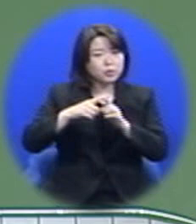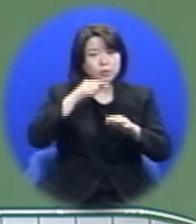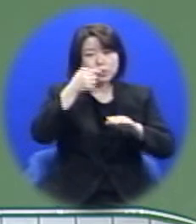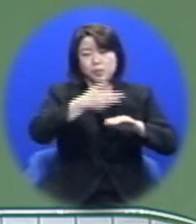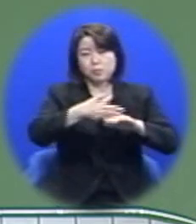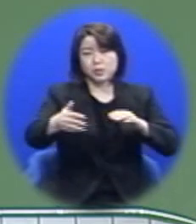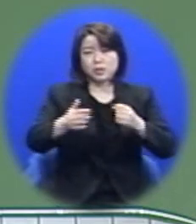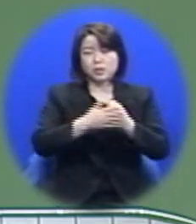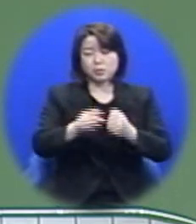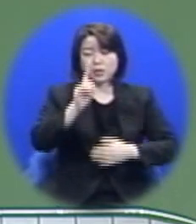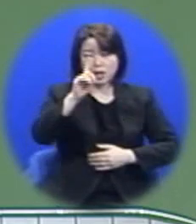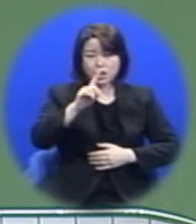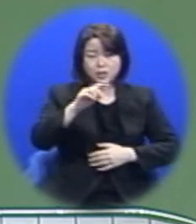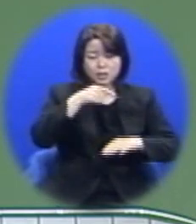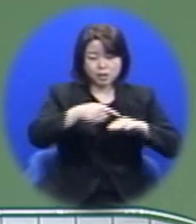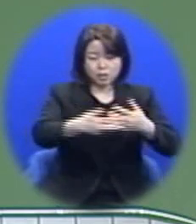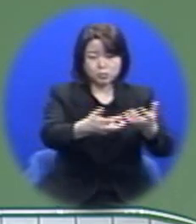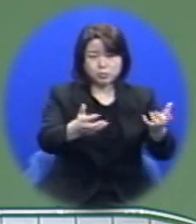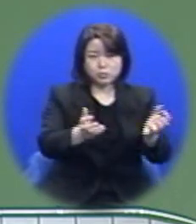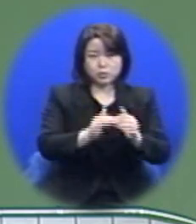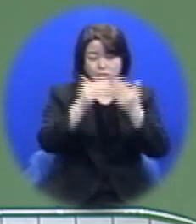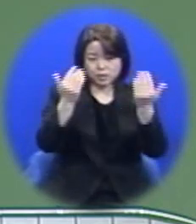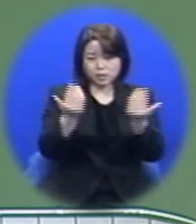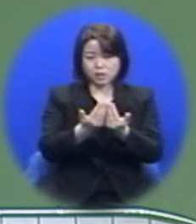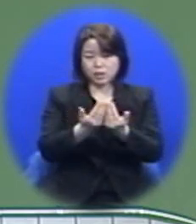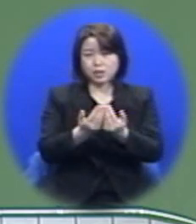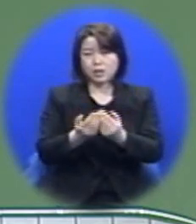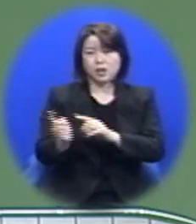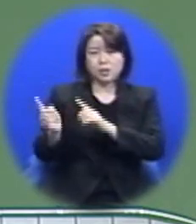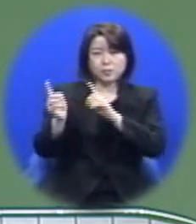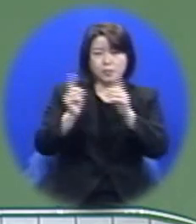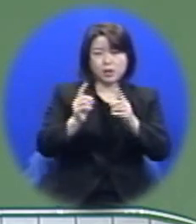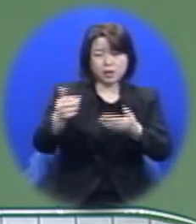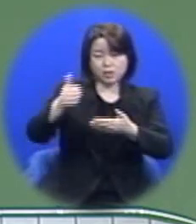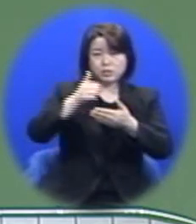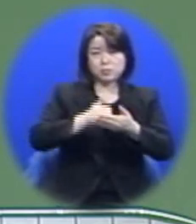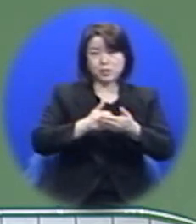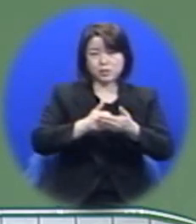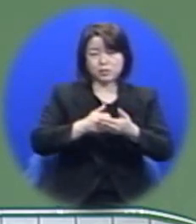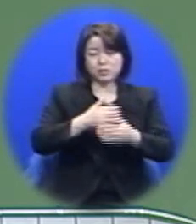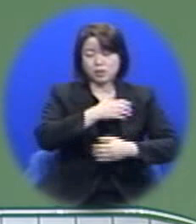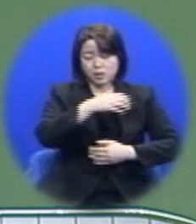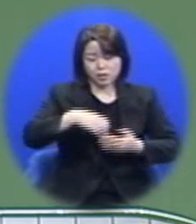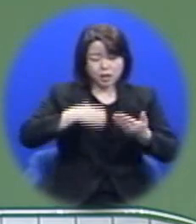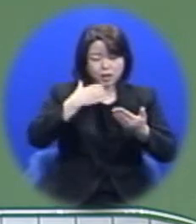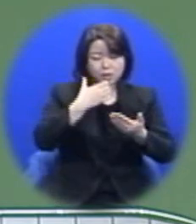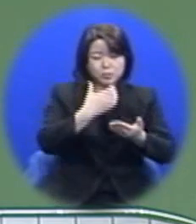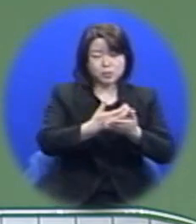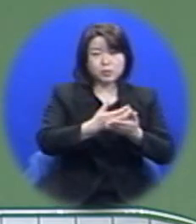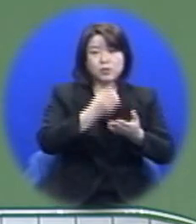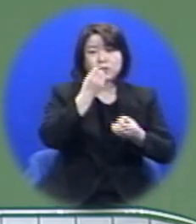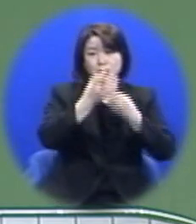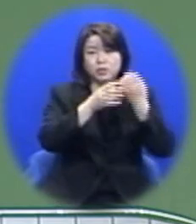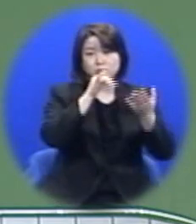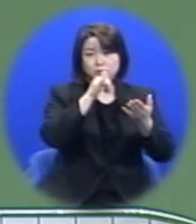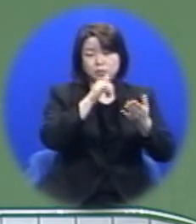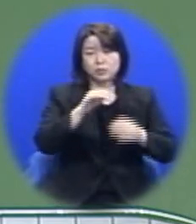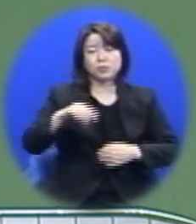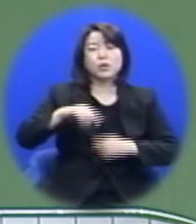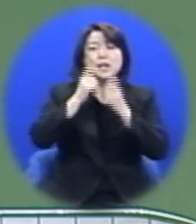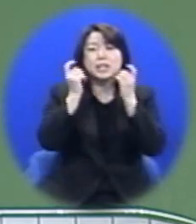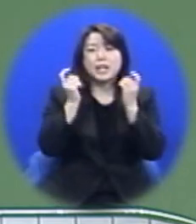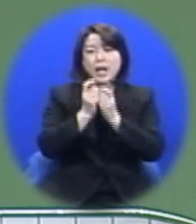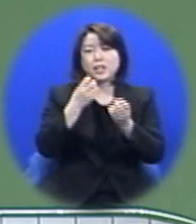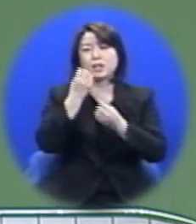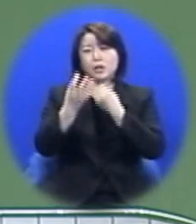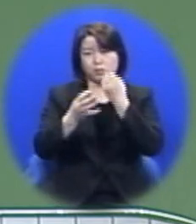복음화되는 그런 감동적인 이야기를 간증을 하고 이어서 자기의 개인적인 간증을 했습니다.